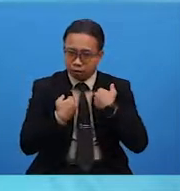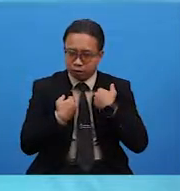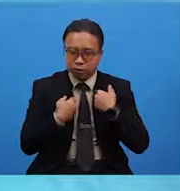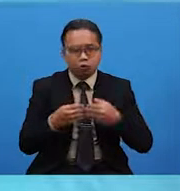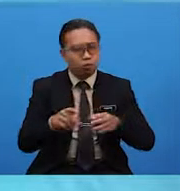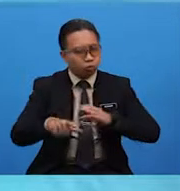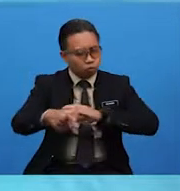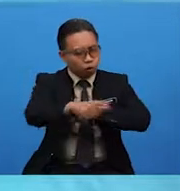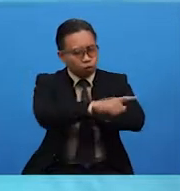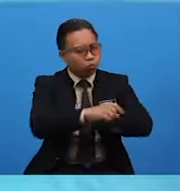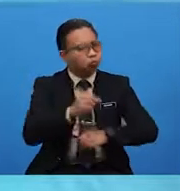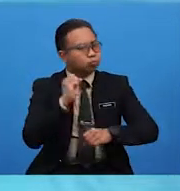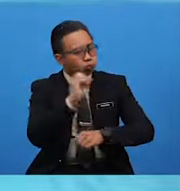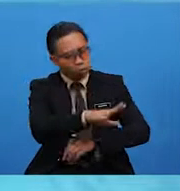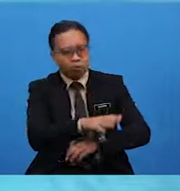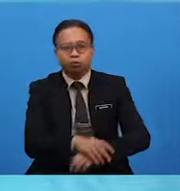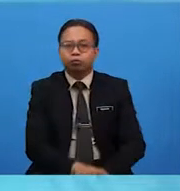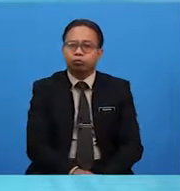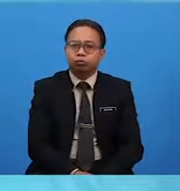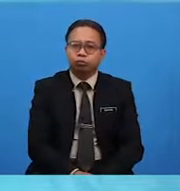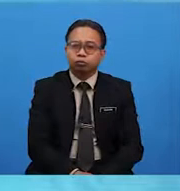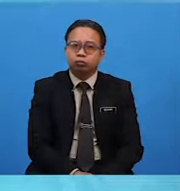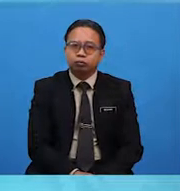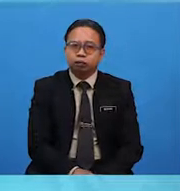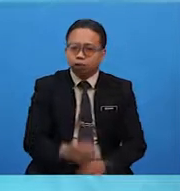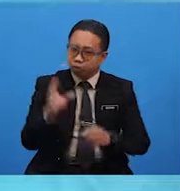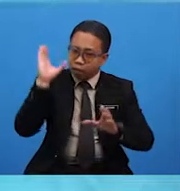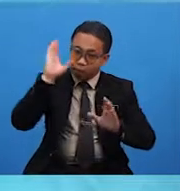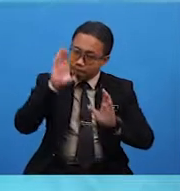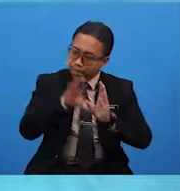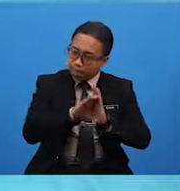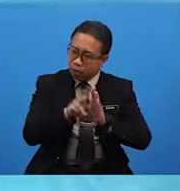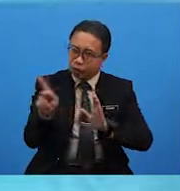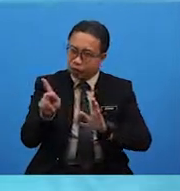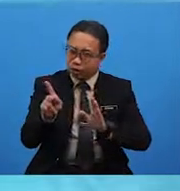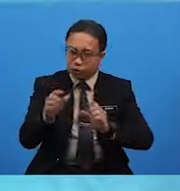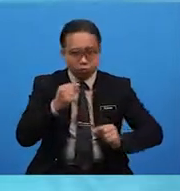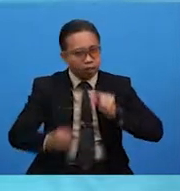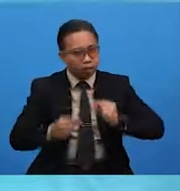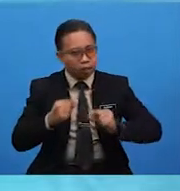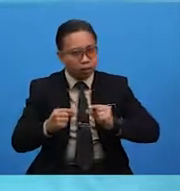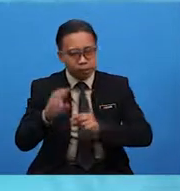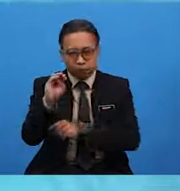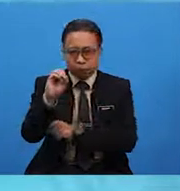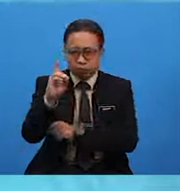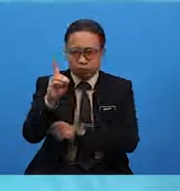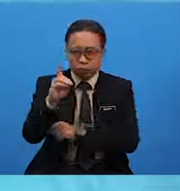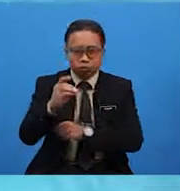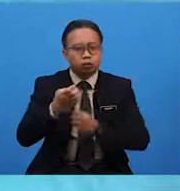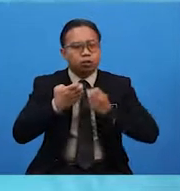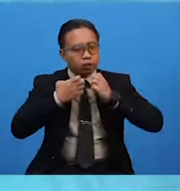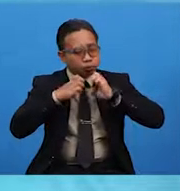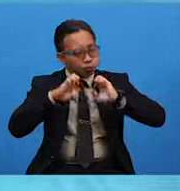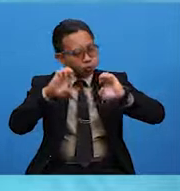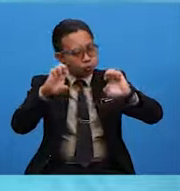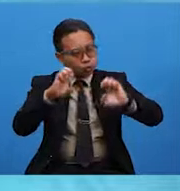jadi pelukis dapat membayangkan peristiwa itu dan menyampaikan melalui gaya dan mood yang sangat emosional